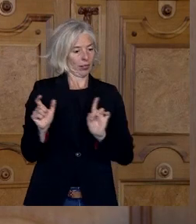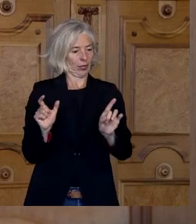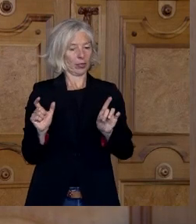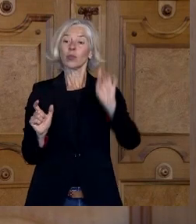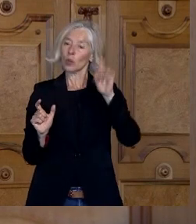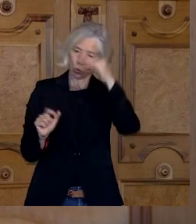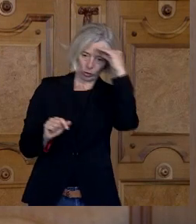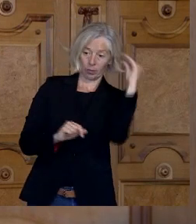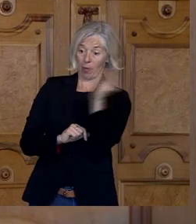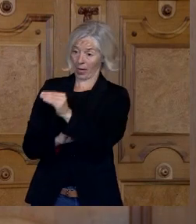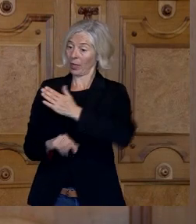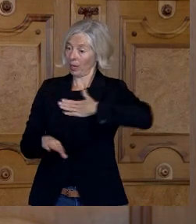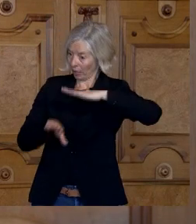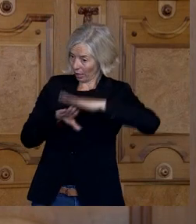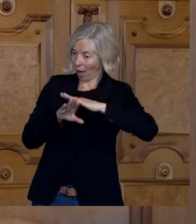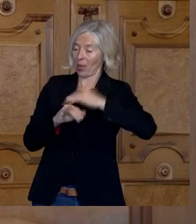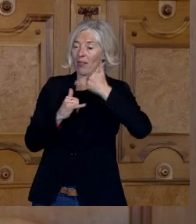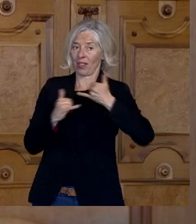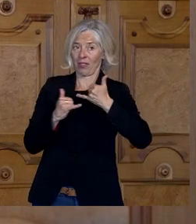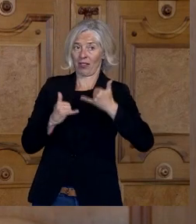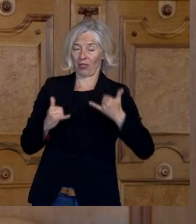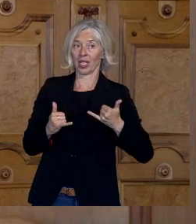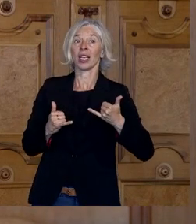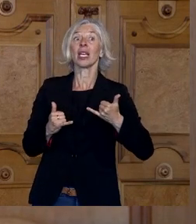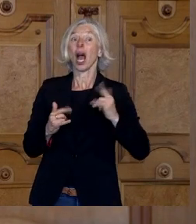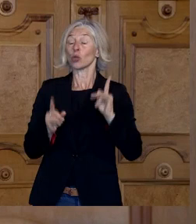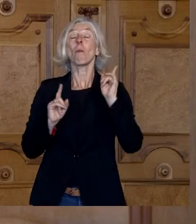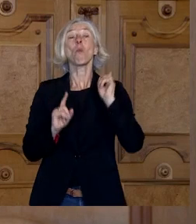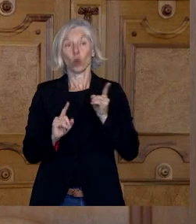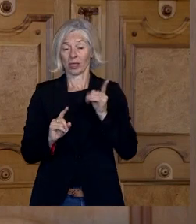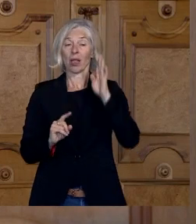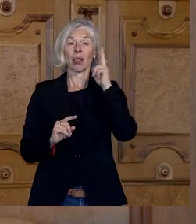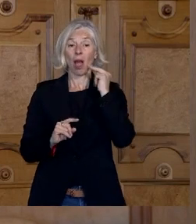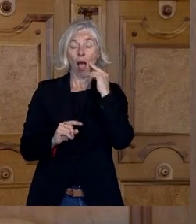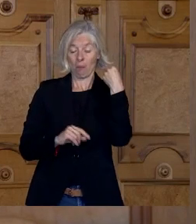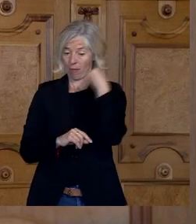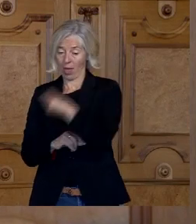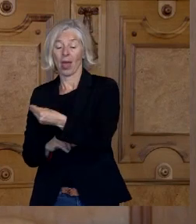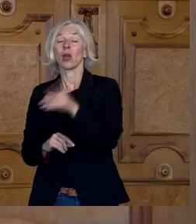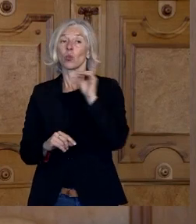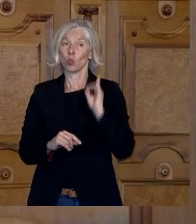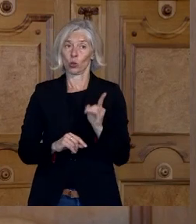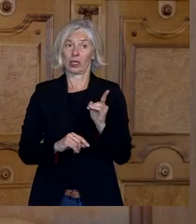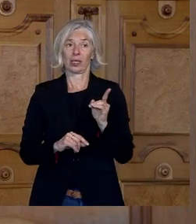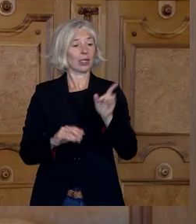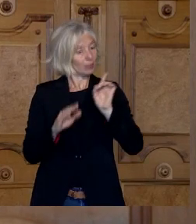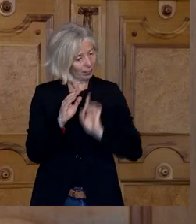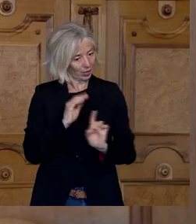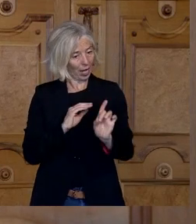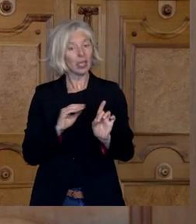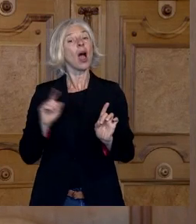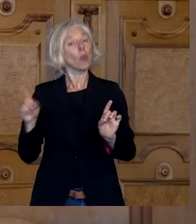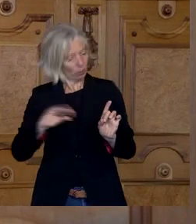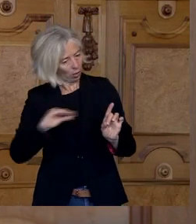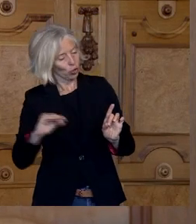soweit abgeklärt. Und das ist keine Kann-, sondern eine Muss-Vorgabe. Es muss jeder Besucher registriert